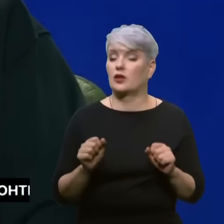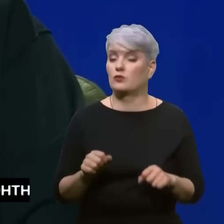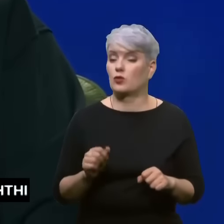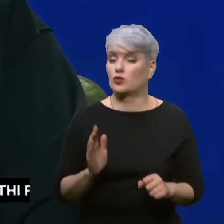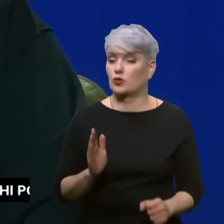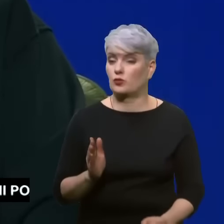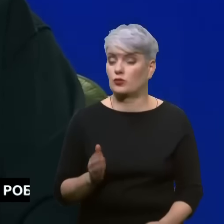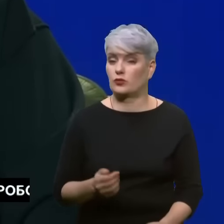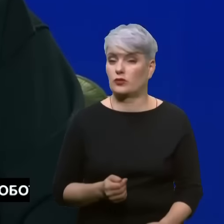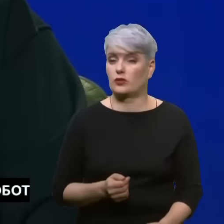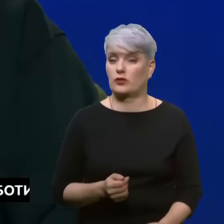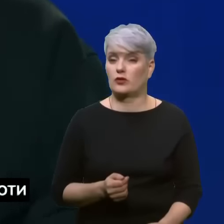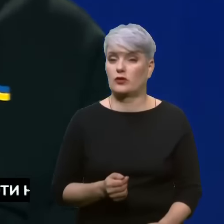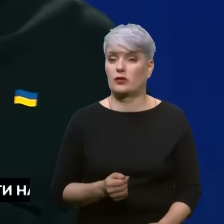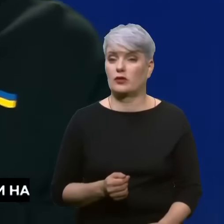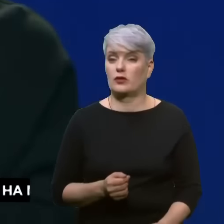І